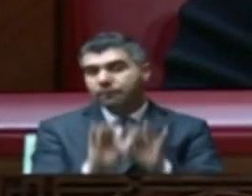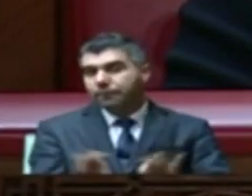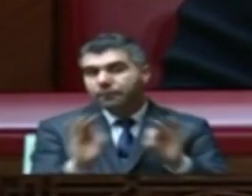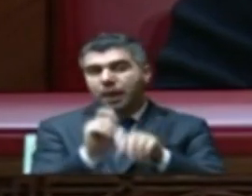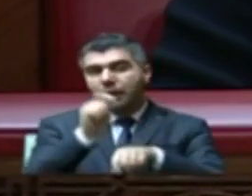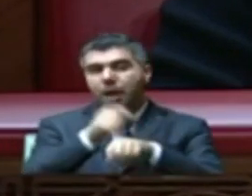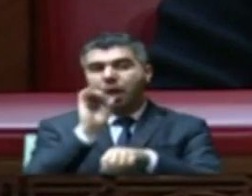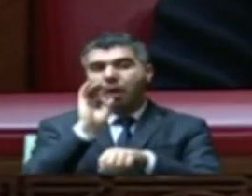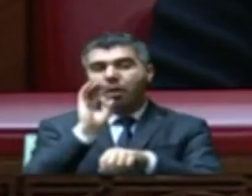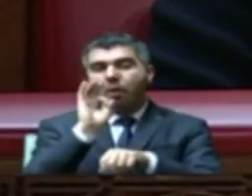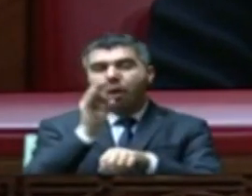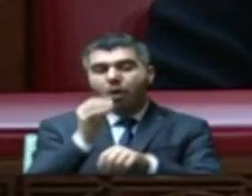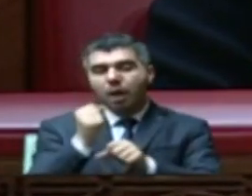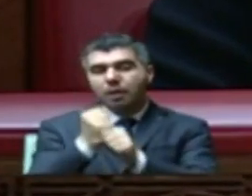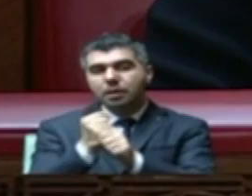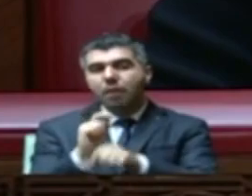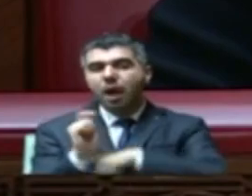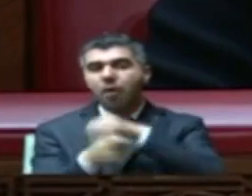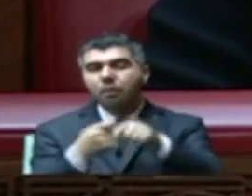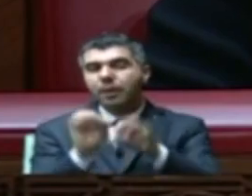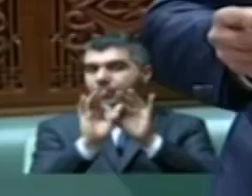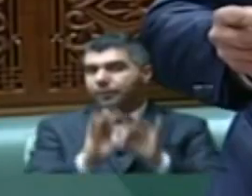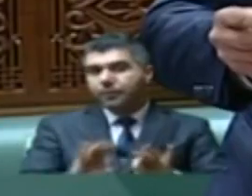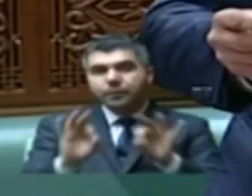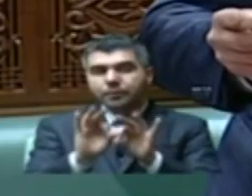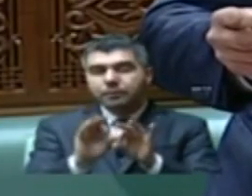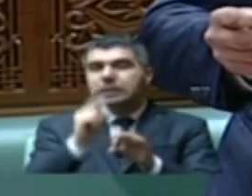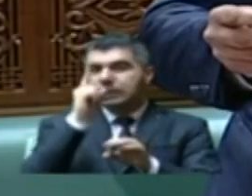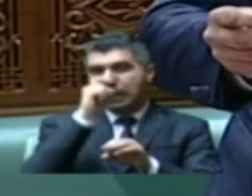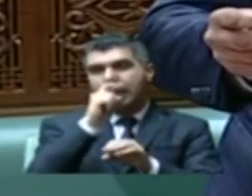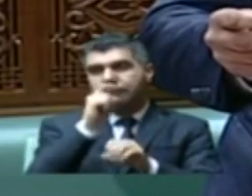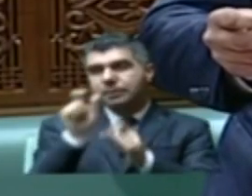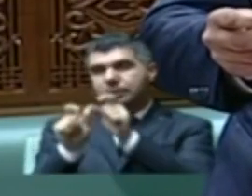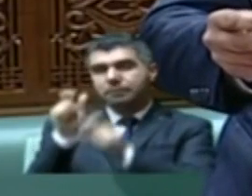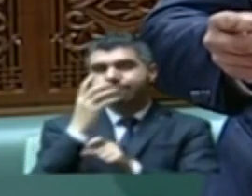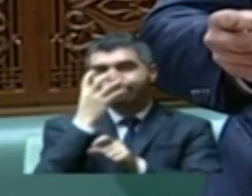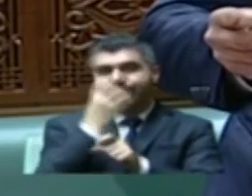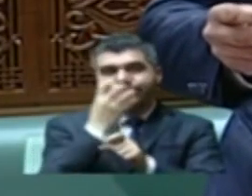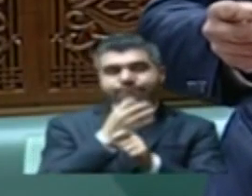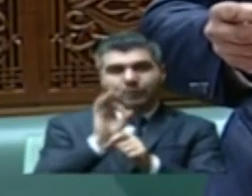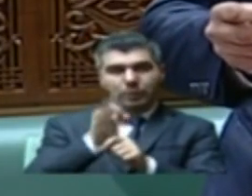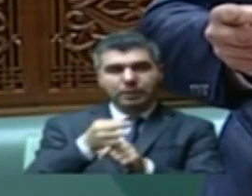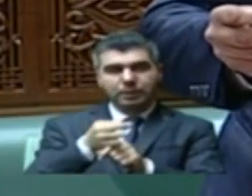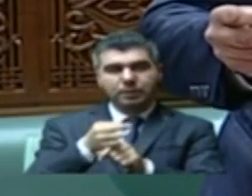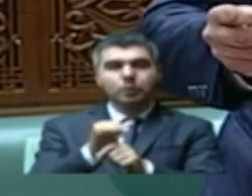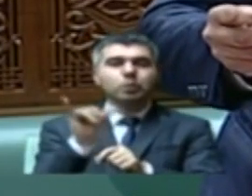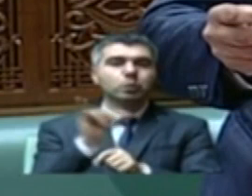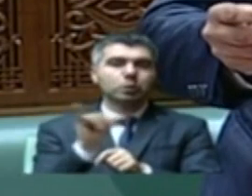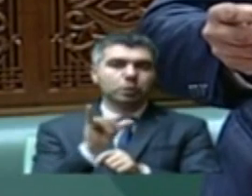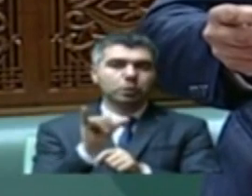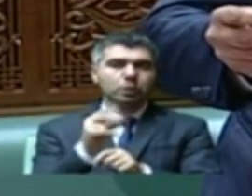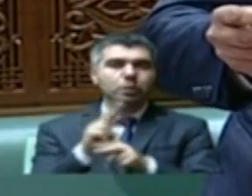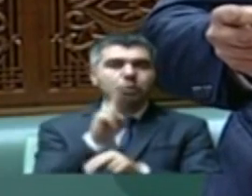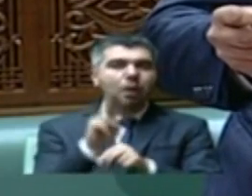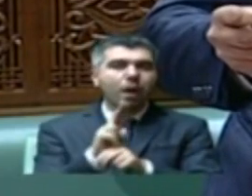السيدة الوزيرة إلى تراجع معاناة الصناع التقليديين. وعلى هذا الأساس نسائلكم السيدة الوزيرة، ما هي